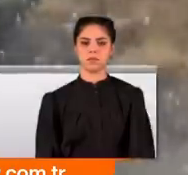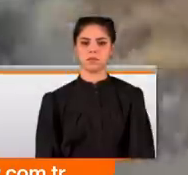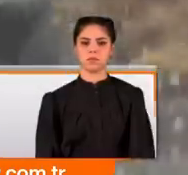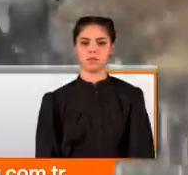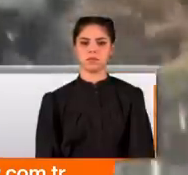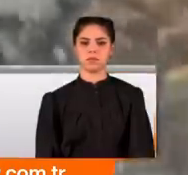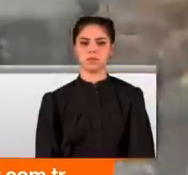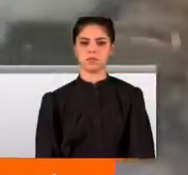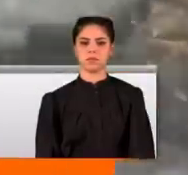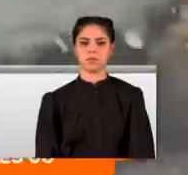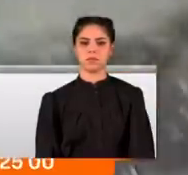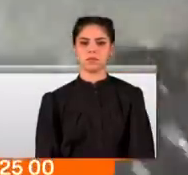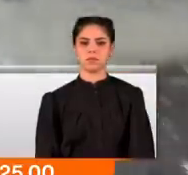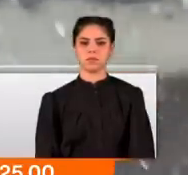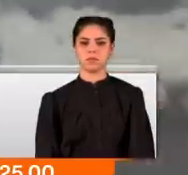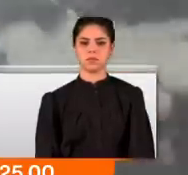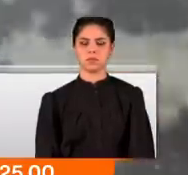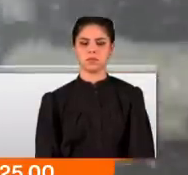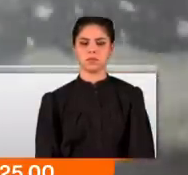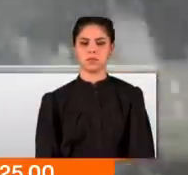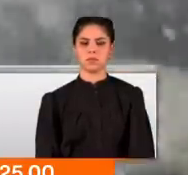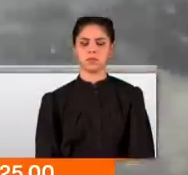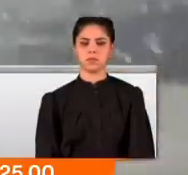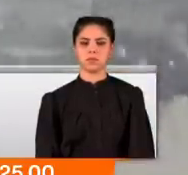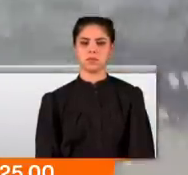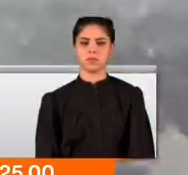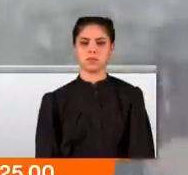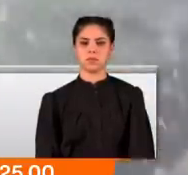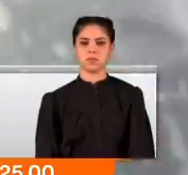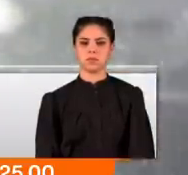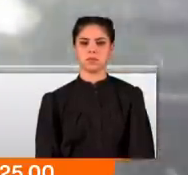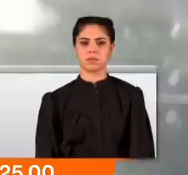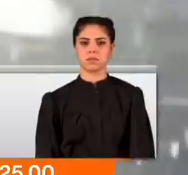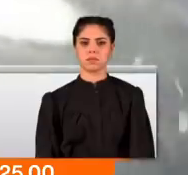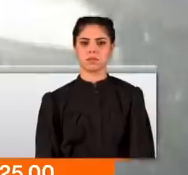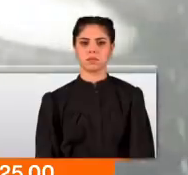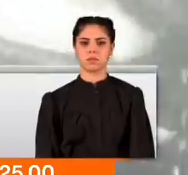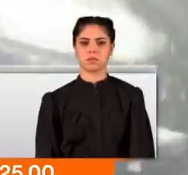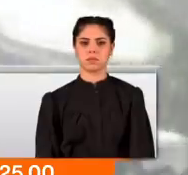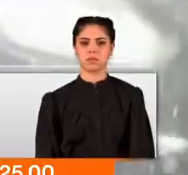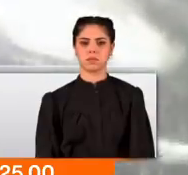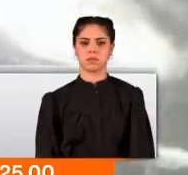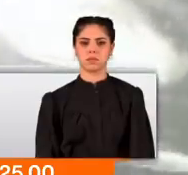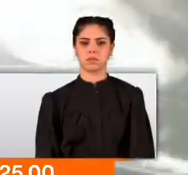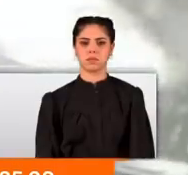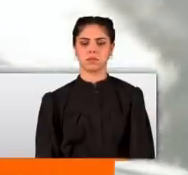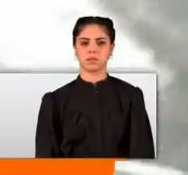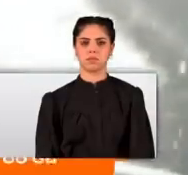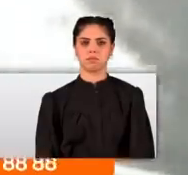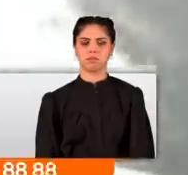kilometre 2500-3000 aracın yolda kaldığı bir yerdeyiz ve 5 saattir bu